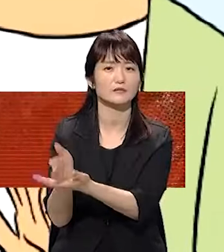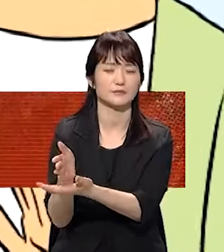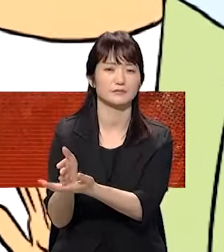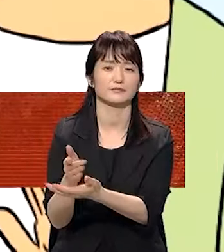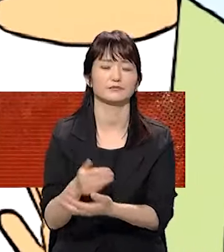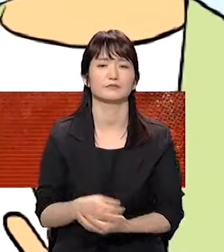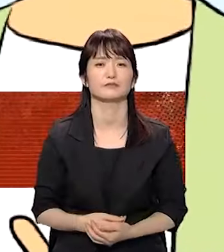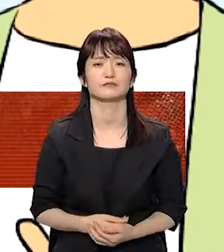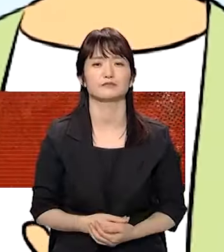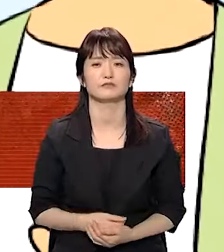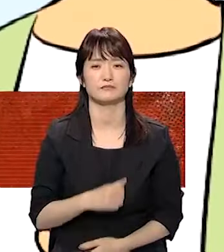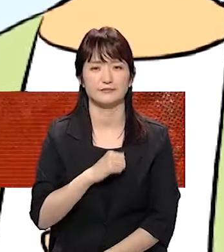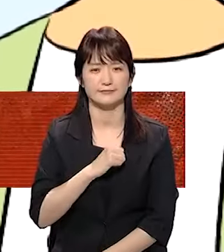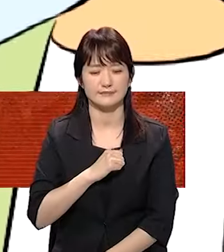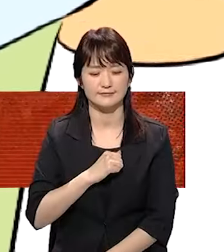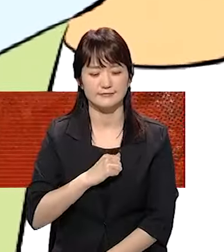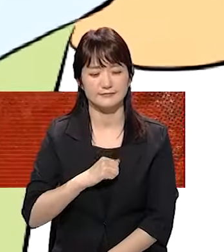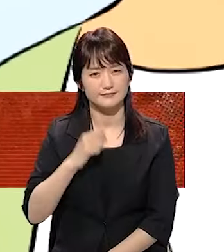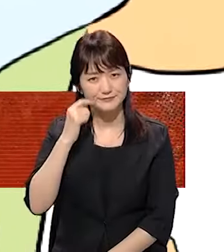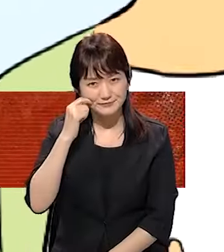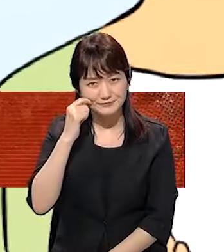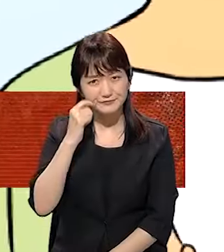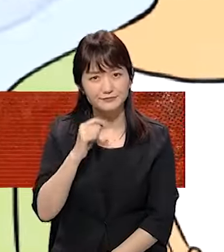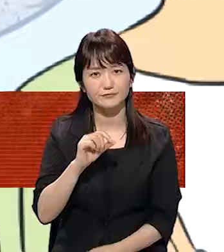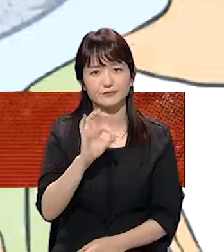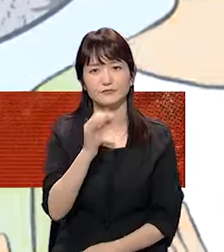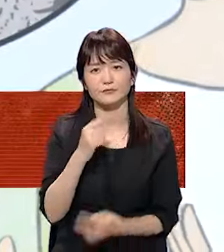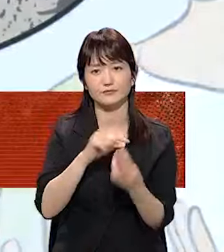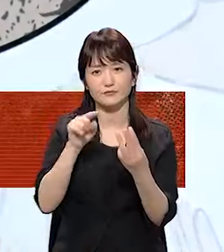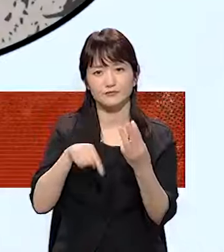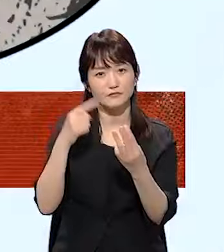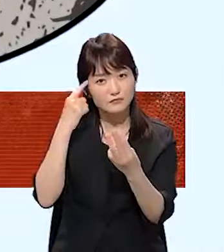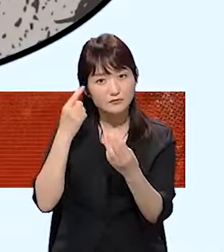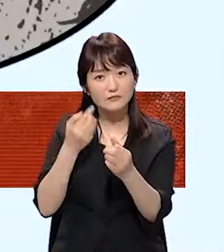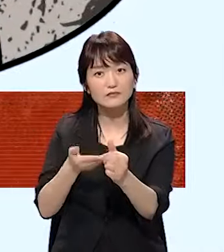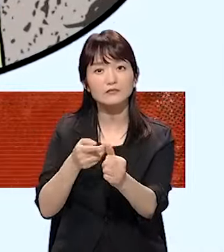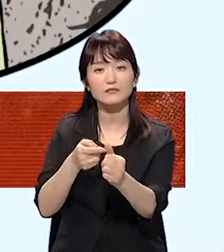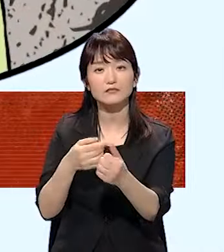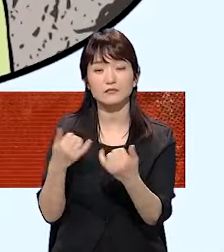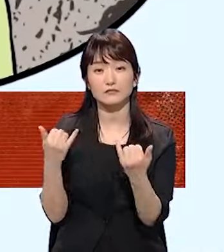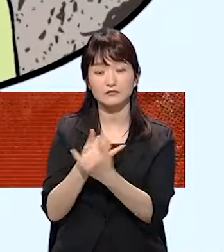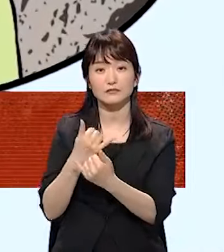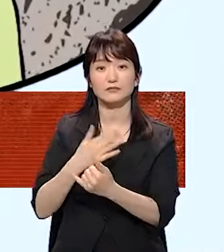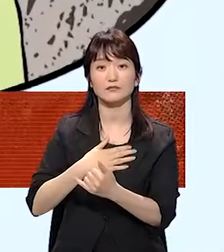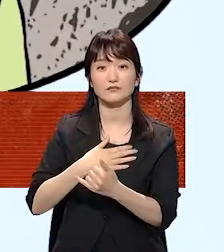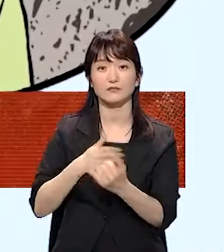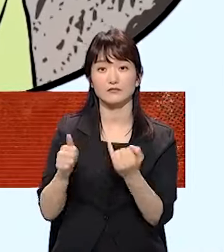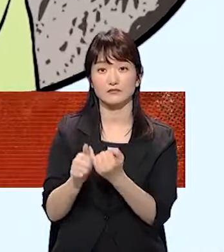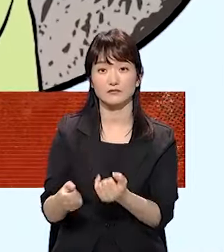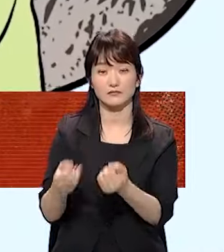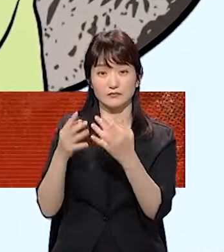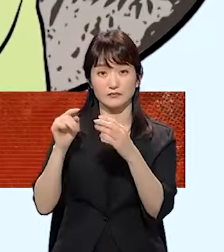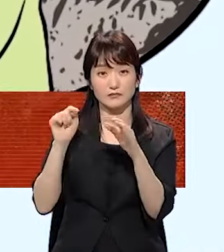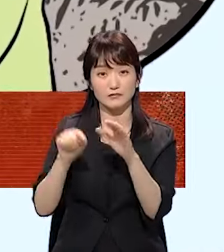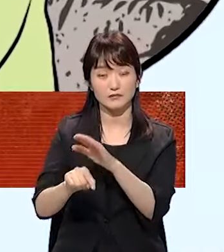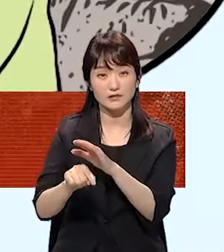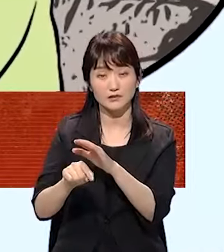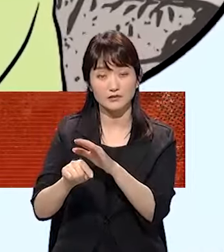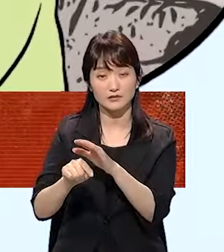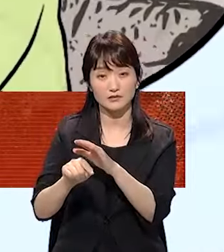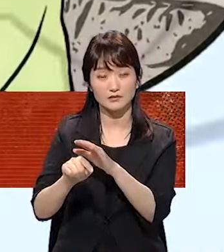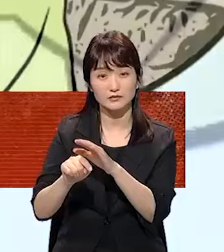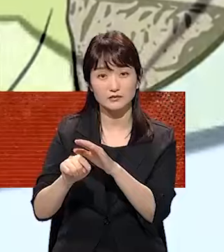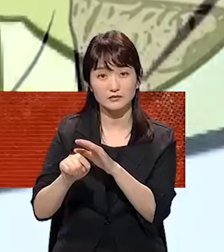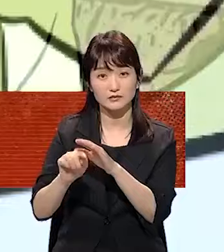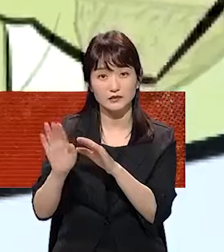했 못한 사연자가 외삼촌에게 따졌더니 그 친척이 내 결혼식에 안 간 줄 알고 그랬다 이렇게 말도 안 되는